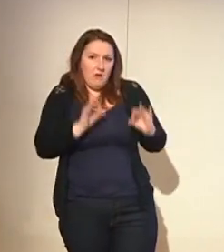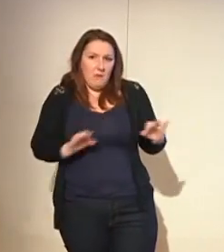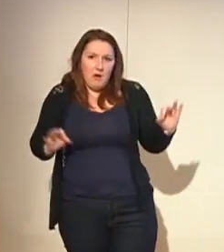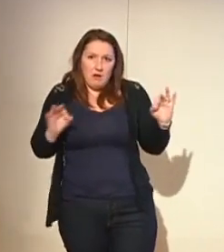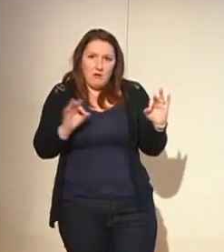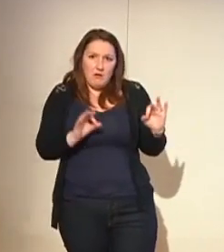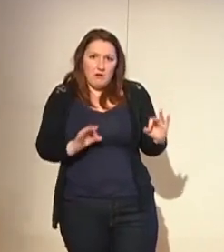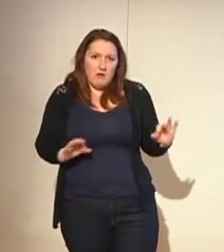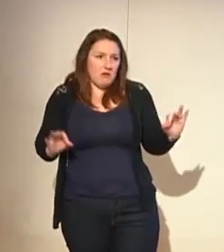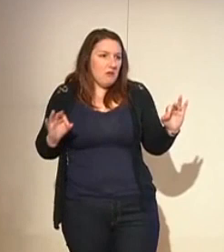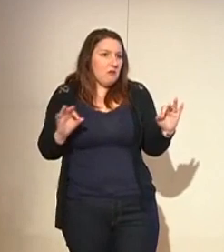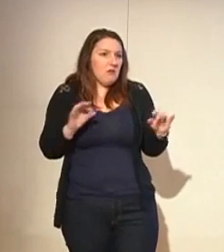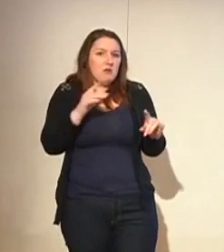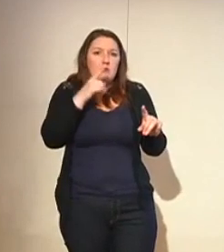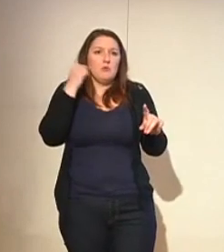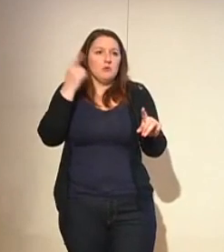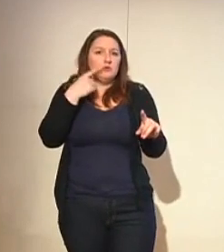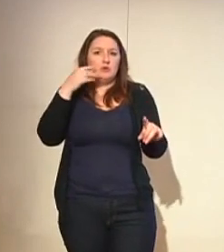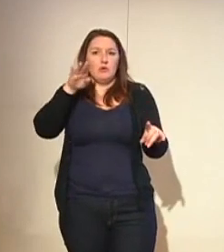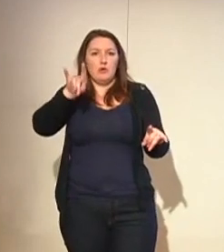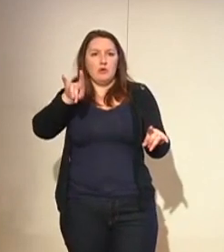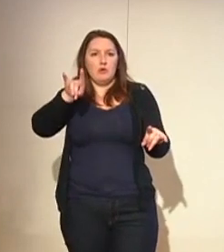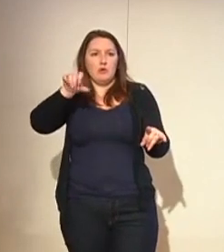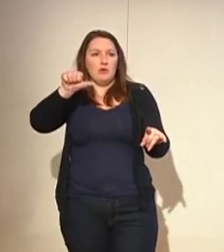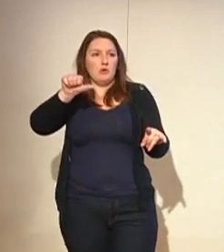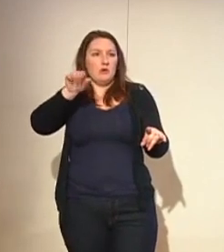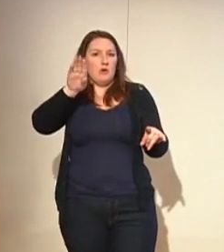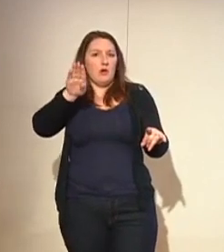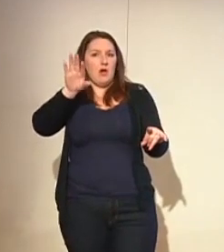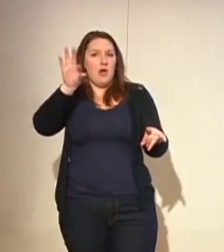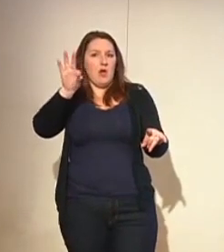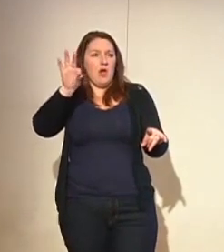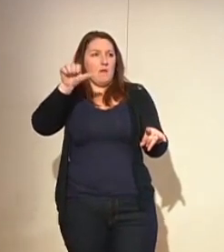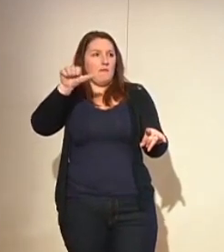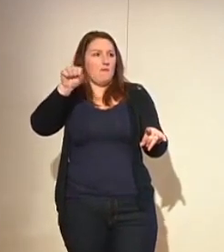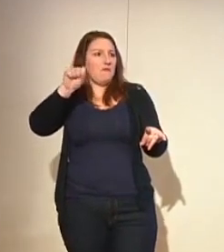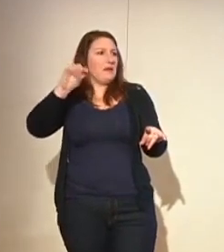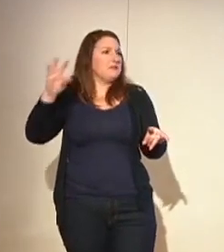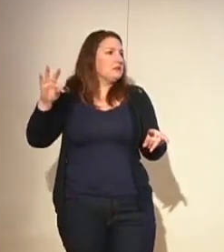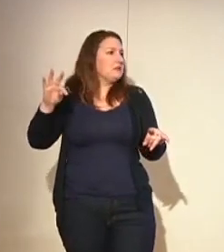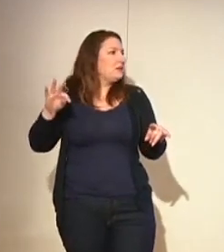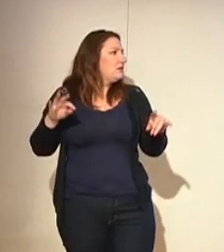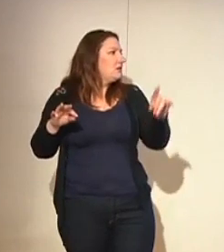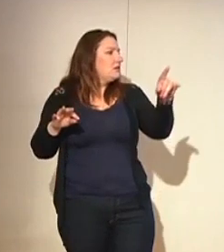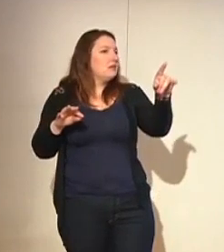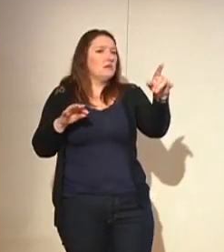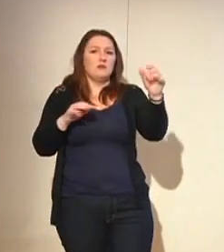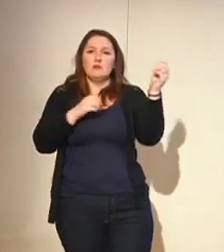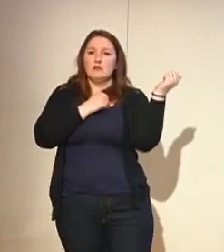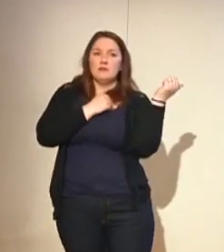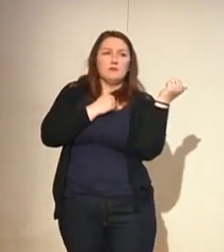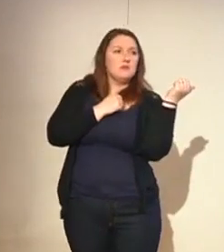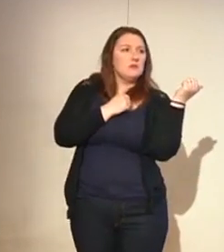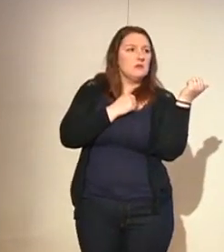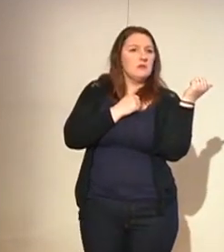VO monsieur abfast qui est donc en 17 je propose une côte interruption de